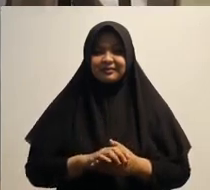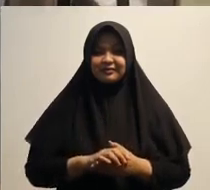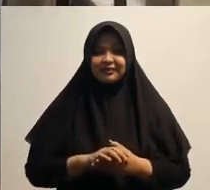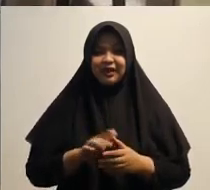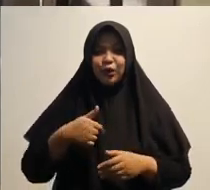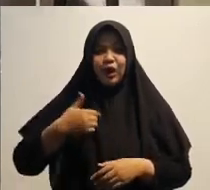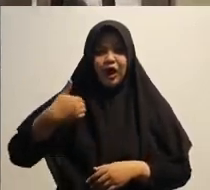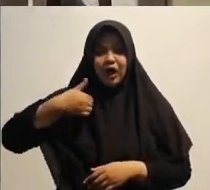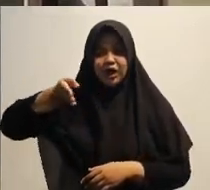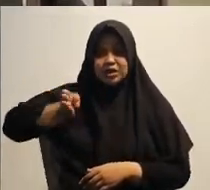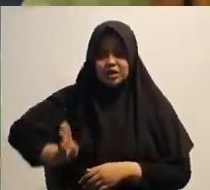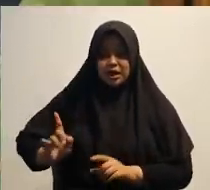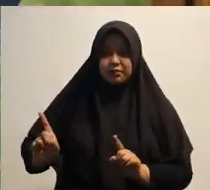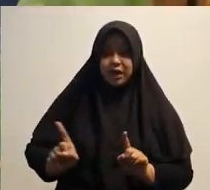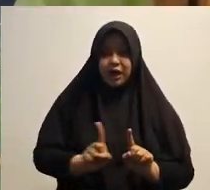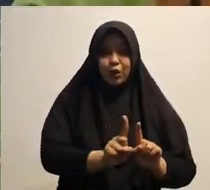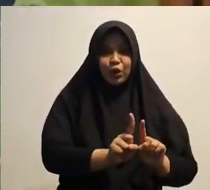Adanya sigap